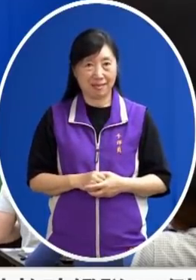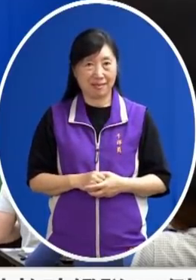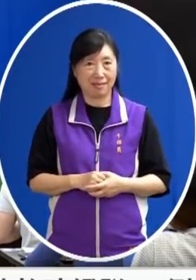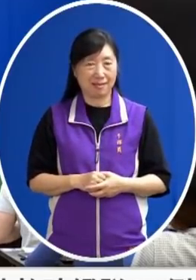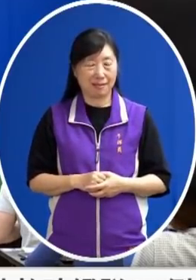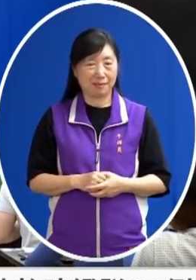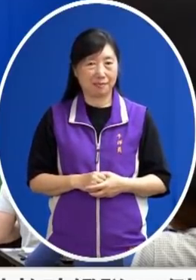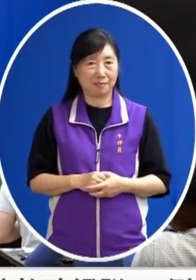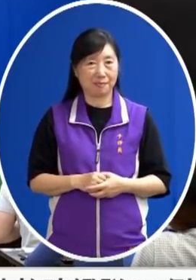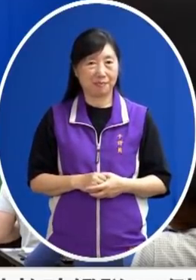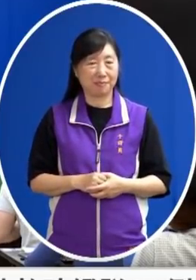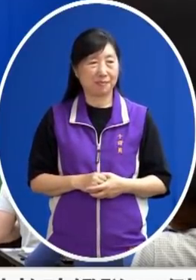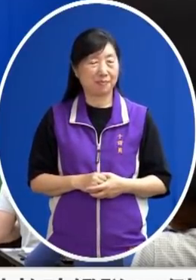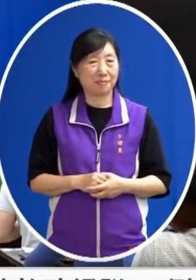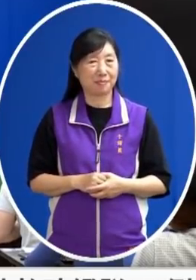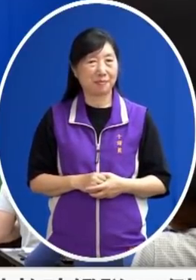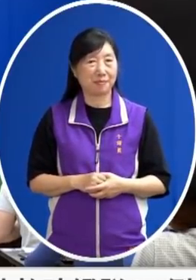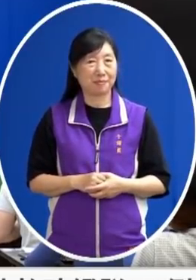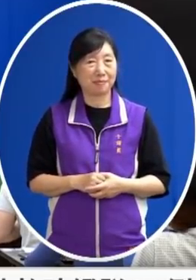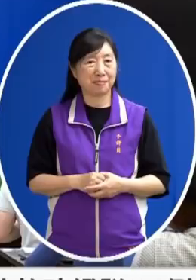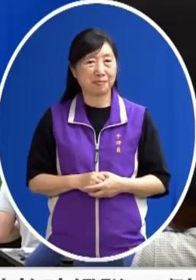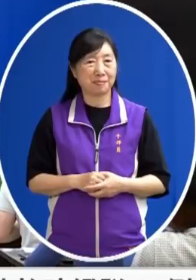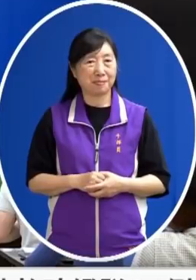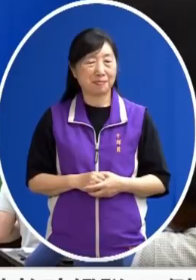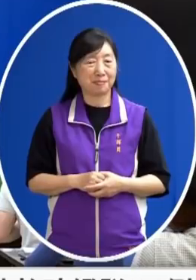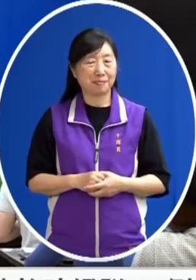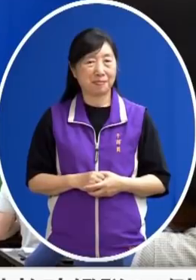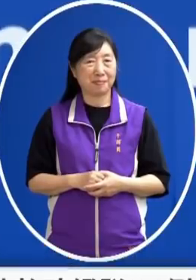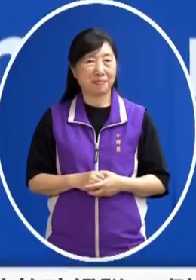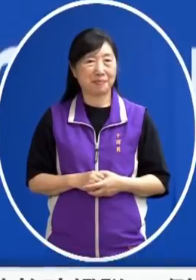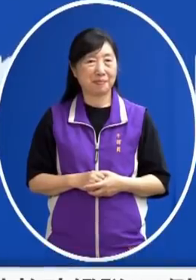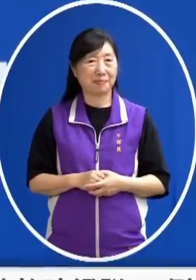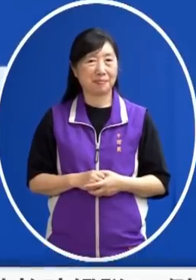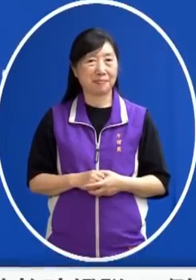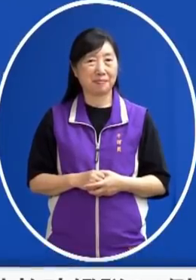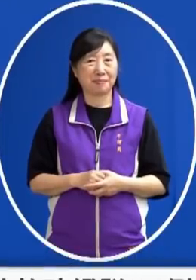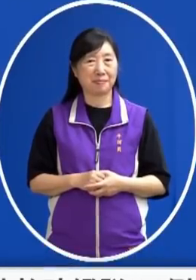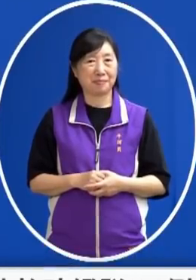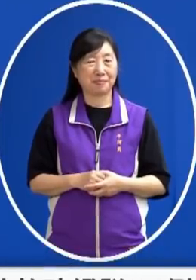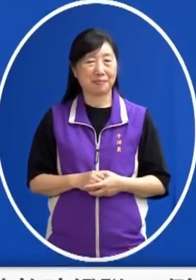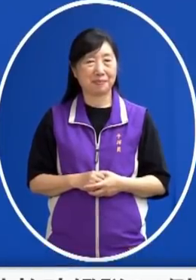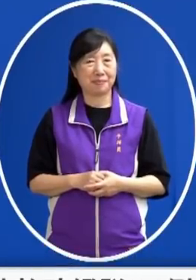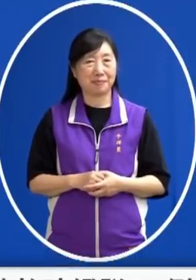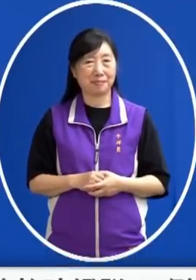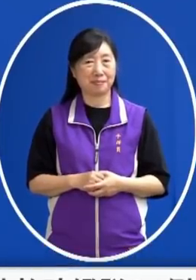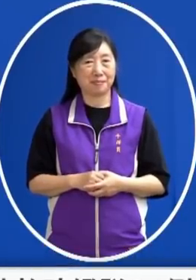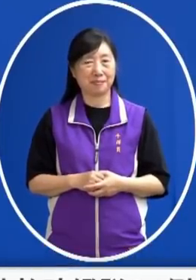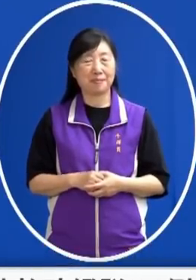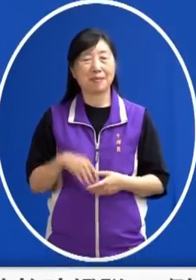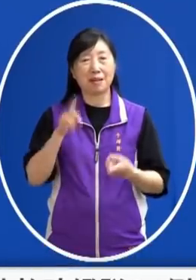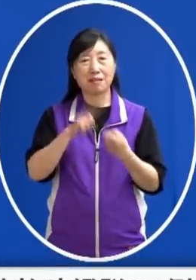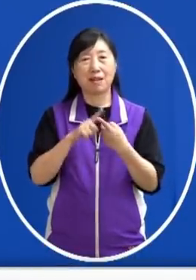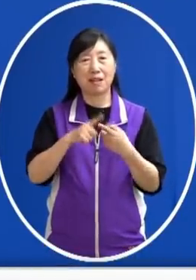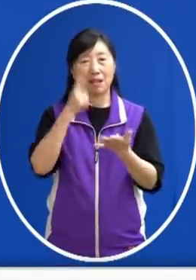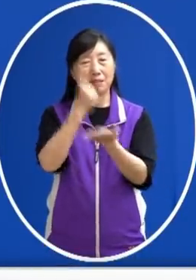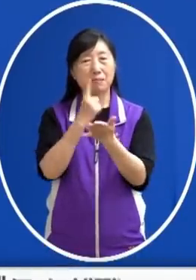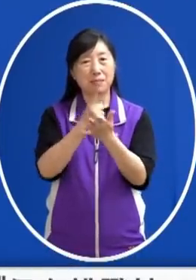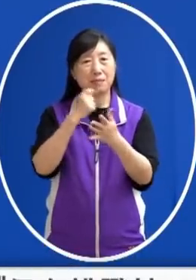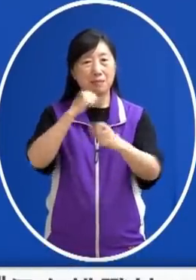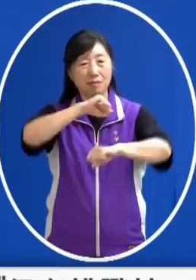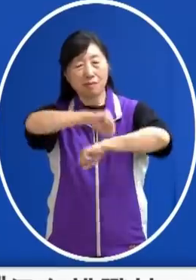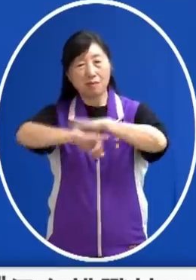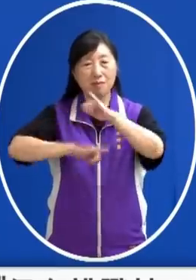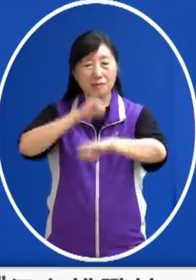好， 哎，其实作息也没有差很多啦，就